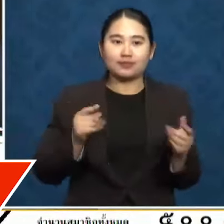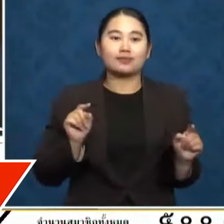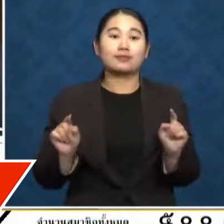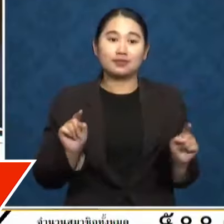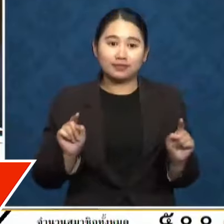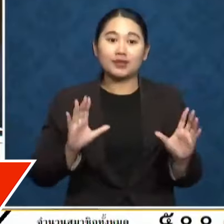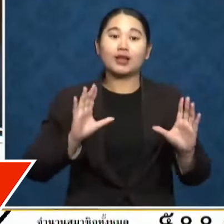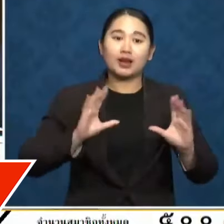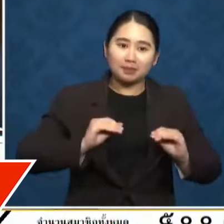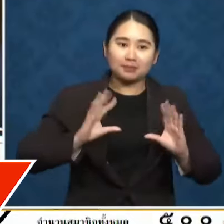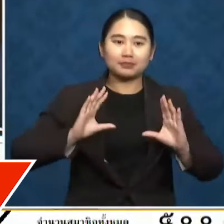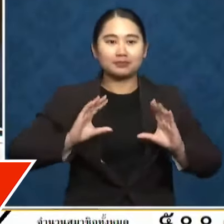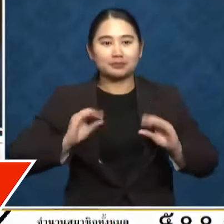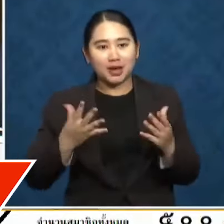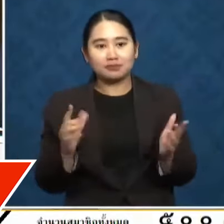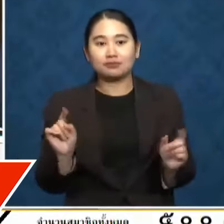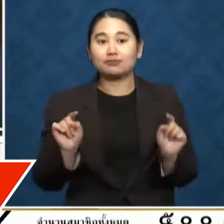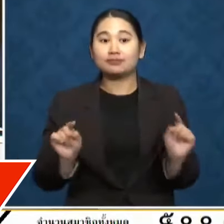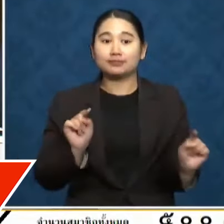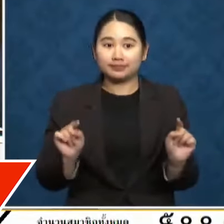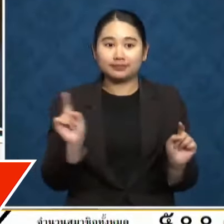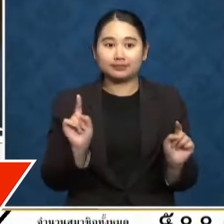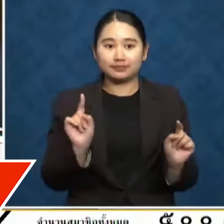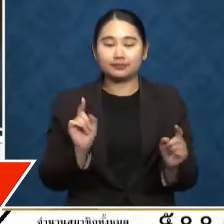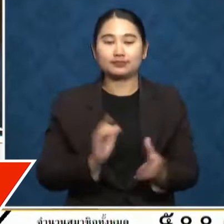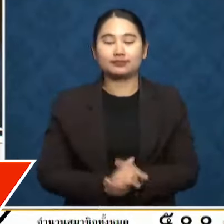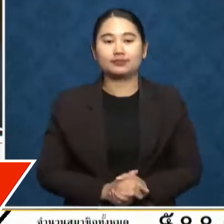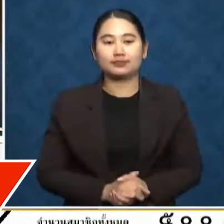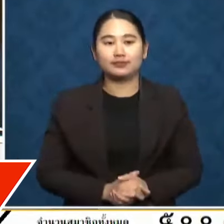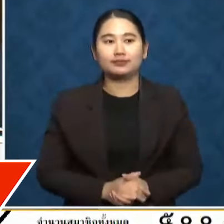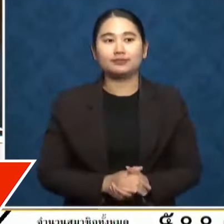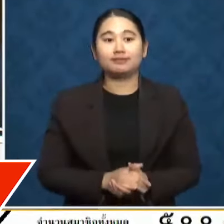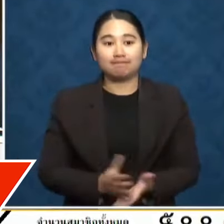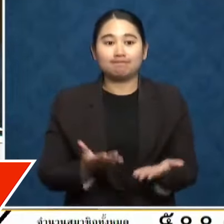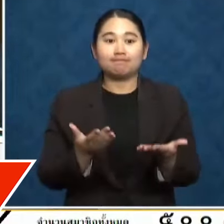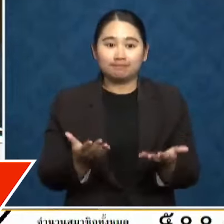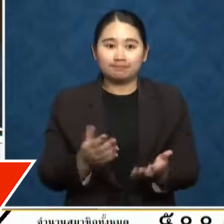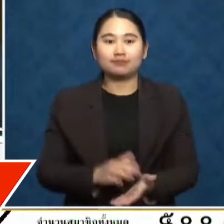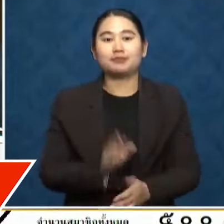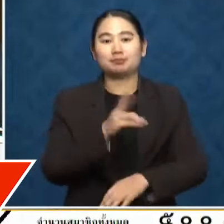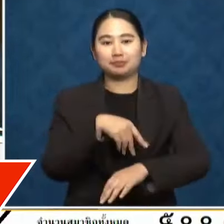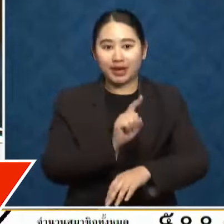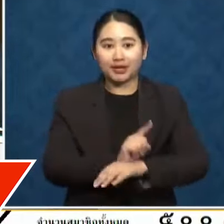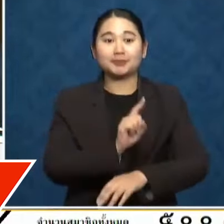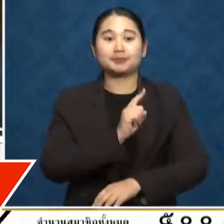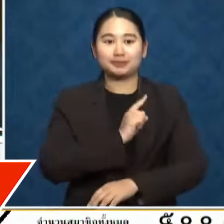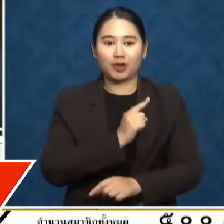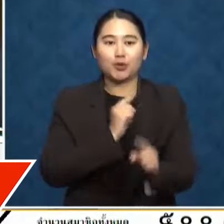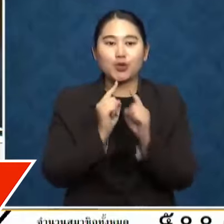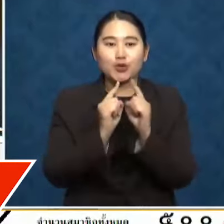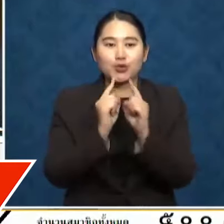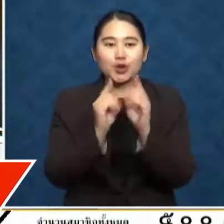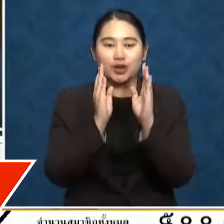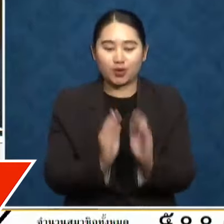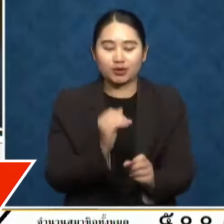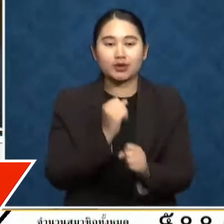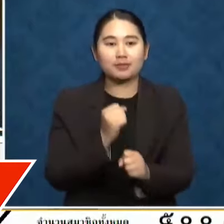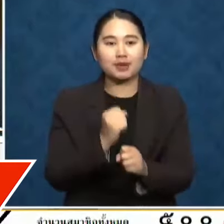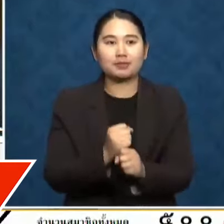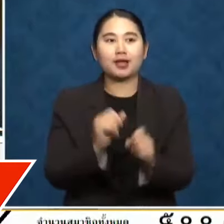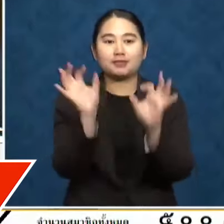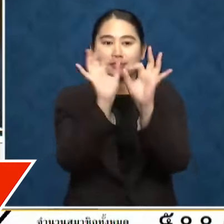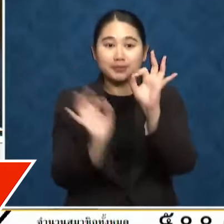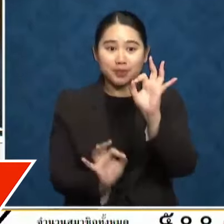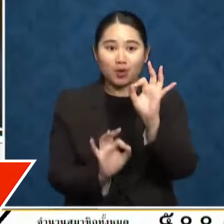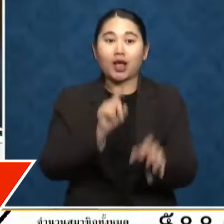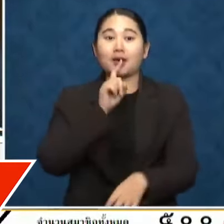รับหรอไม่รับรักการของร่างชบับนี้ฉะนั้นคงเป็กนบานขทานประทานที่จะต้องพูคกเจ้หน้าที่วาจะออกแบบค